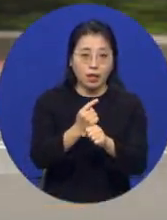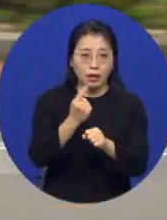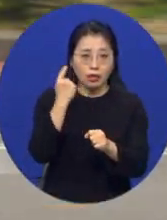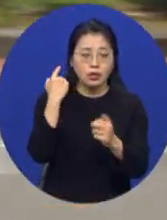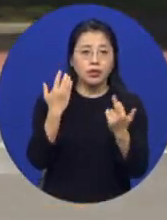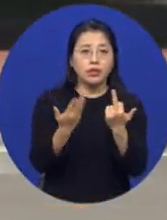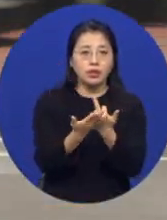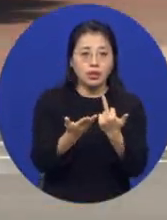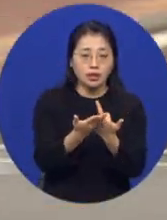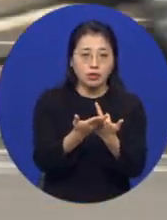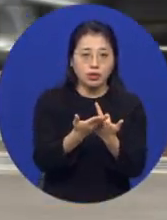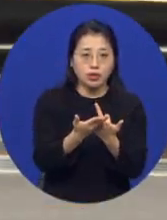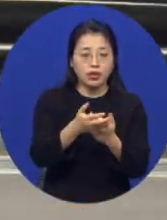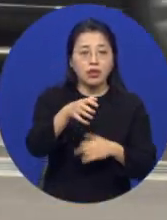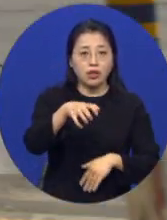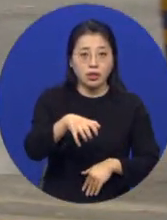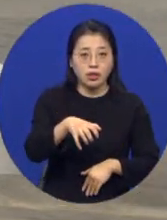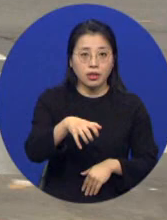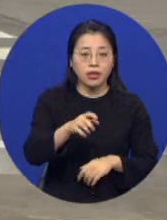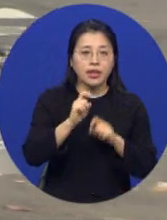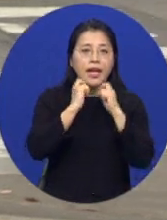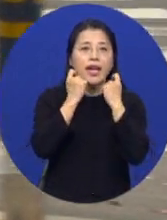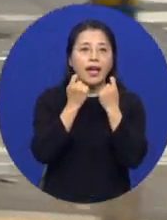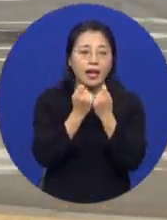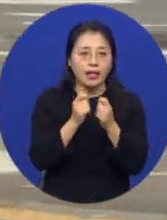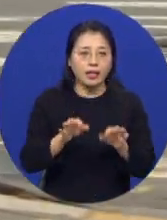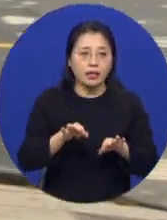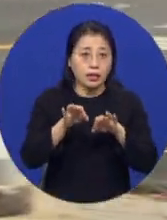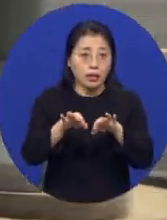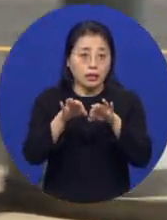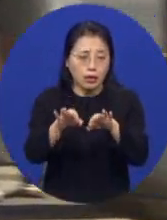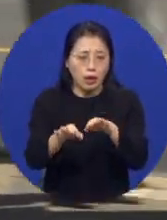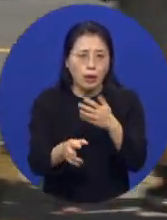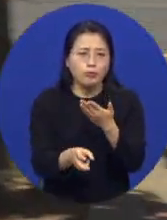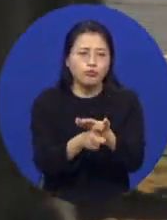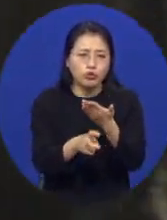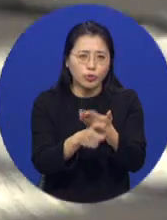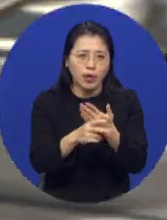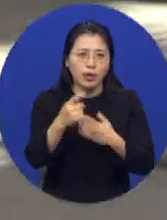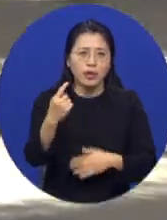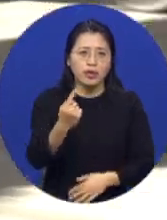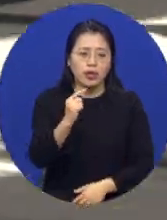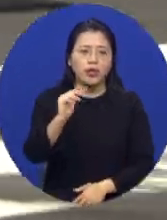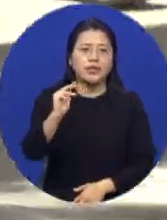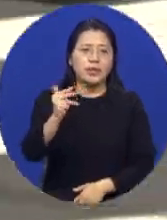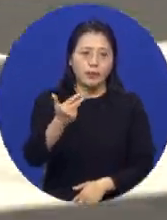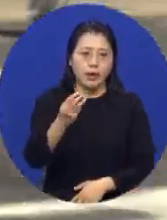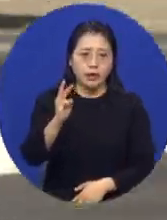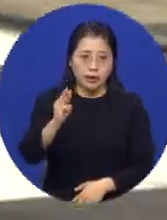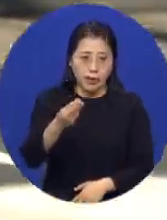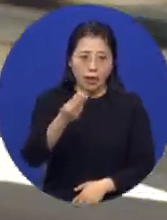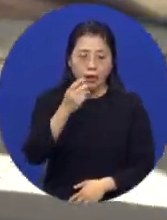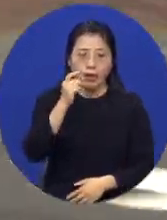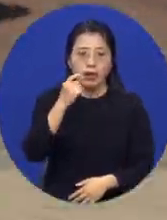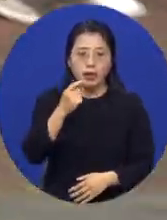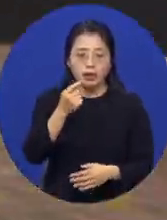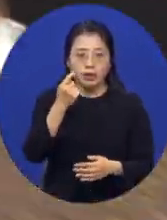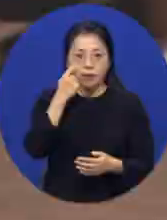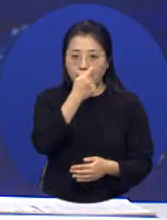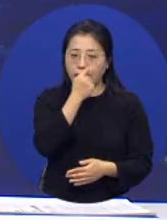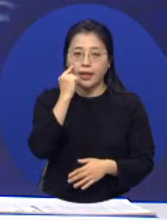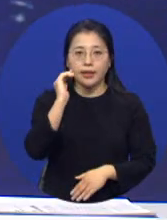제주에 제주에서는 개인형 이동장치 운행 위법행위 1,300여 건이 적발됐습니다